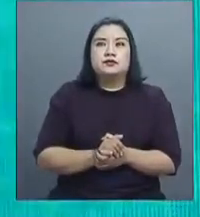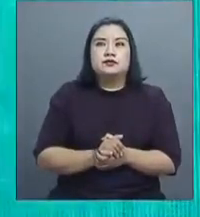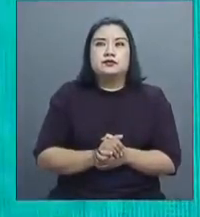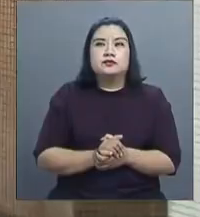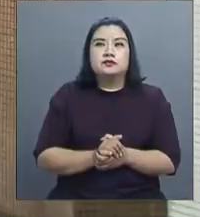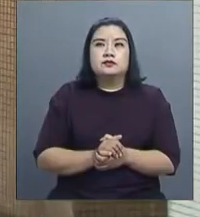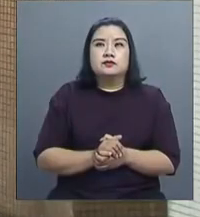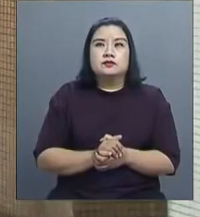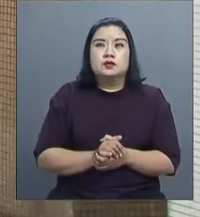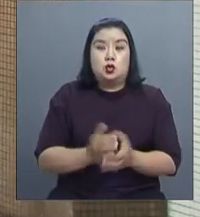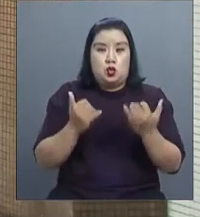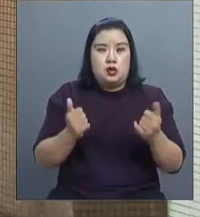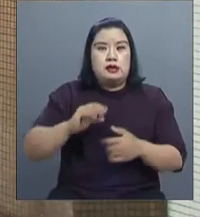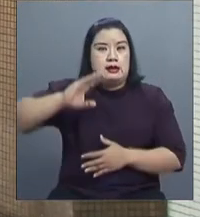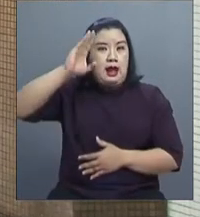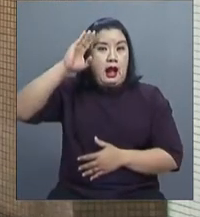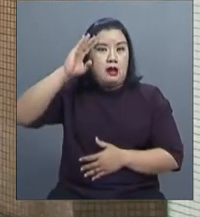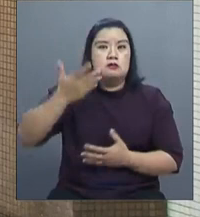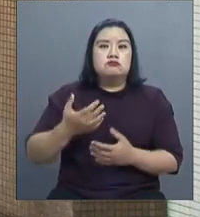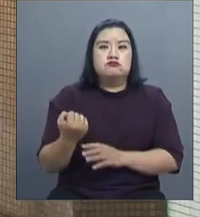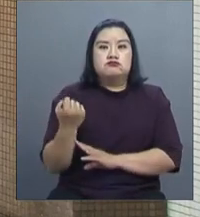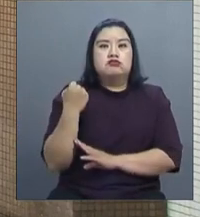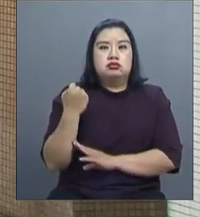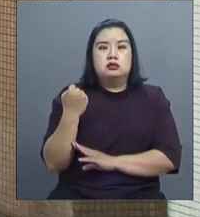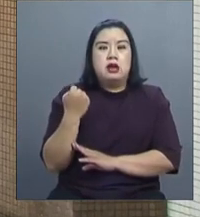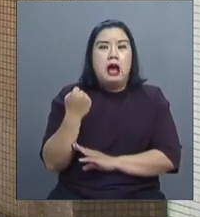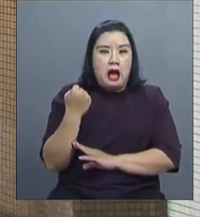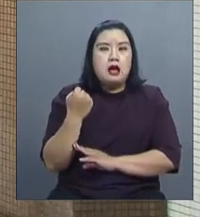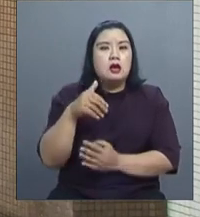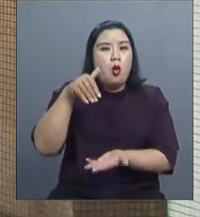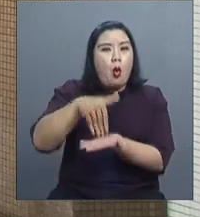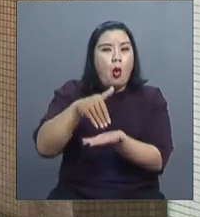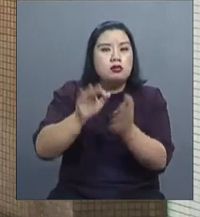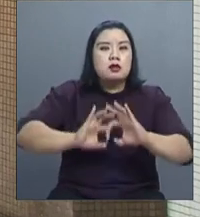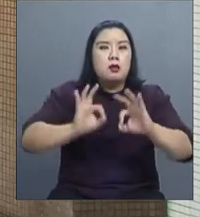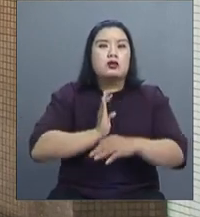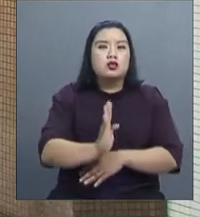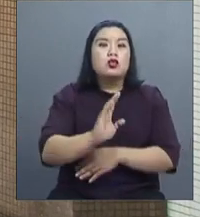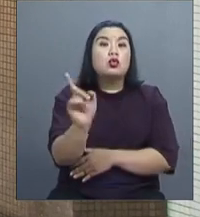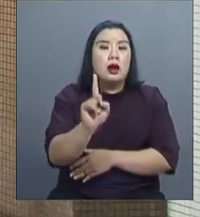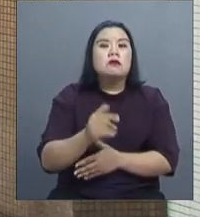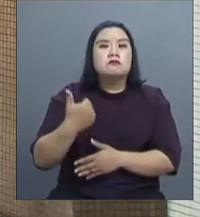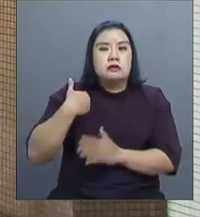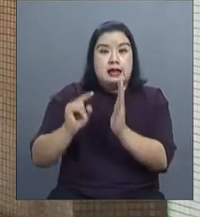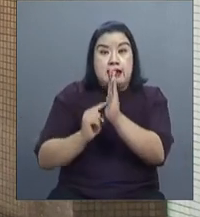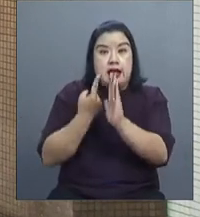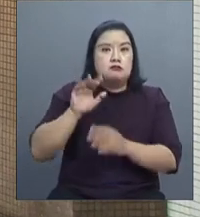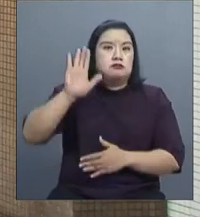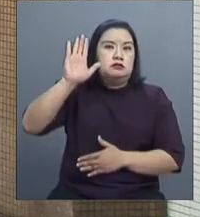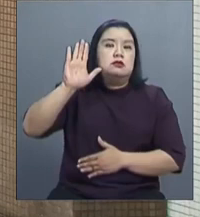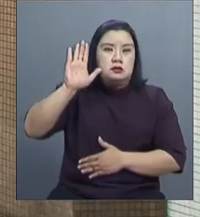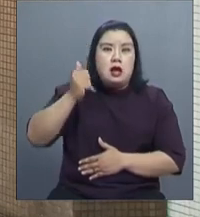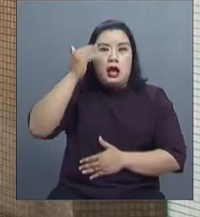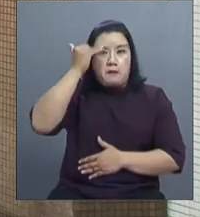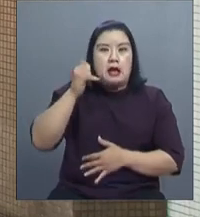การแสดงพลังในครั้งนี้จุดยืนครั้งนี้นับเป็นครั้งแรกที่มีการกล่าวคำปฏิญาณตนหลังจากที่มี